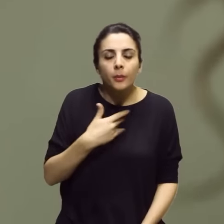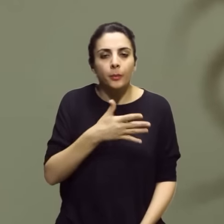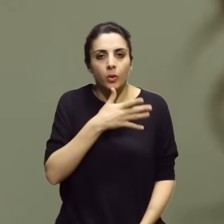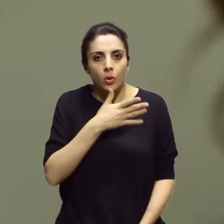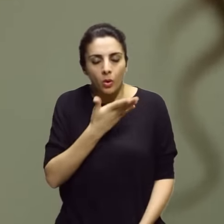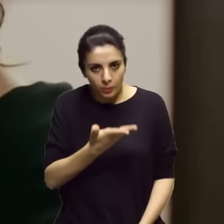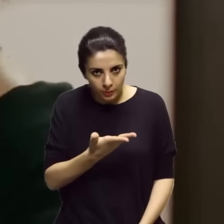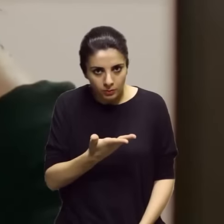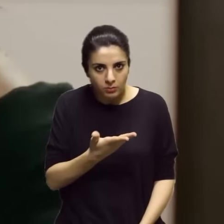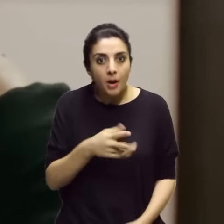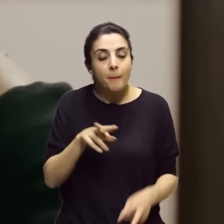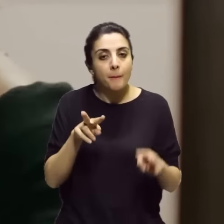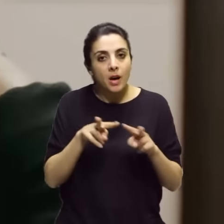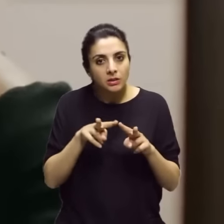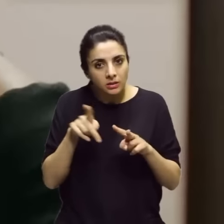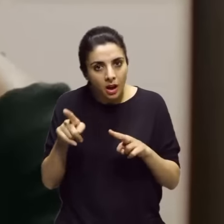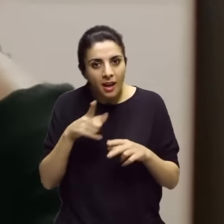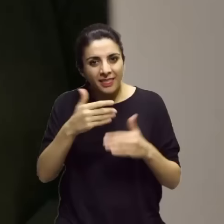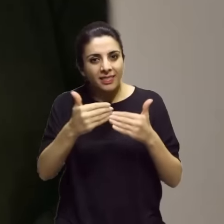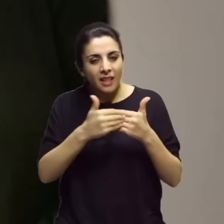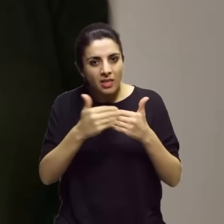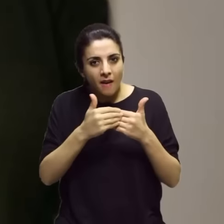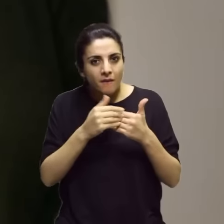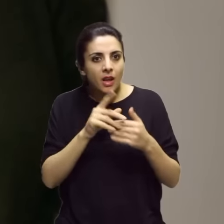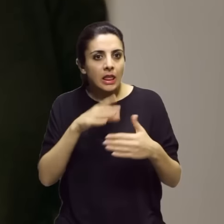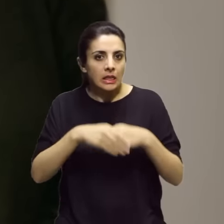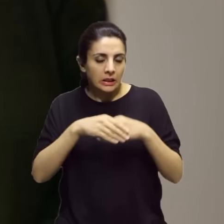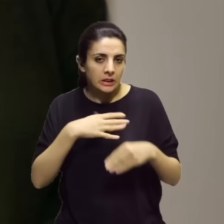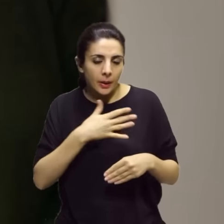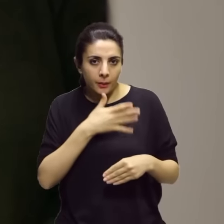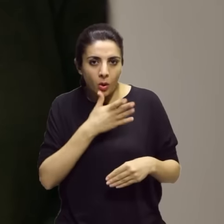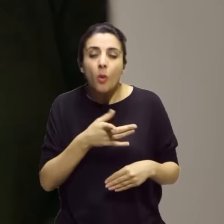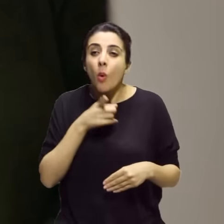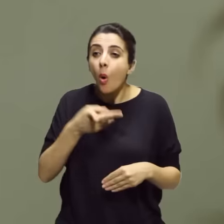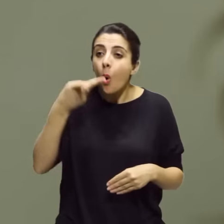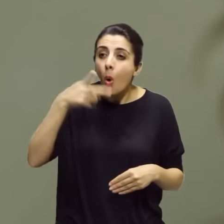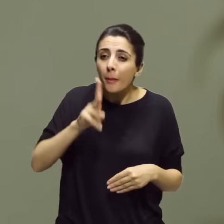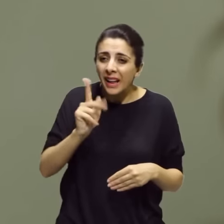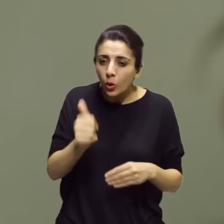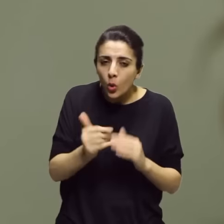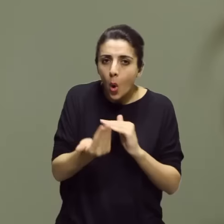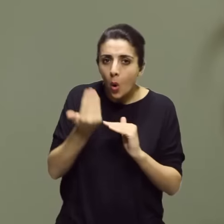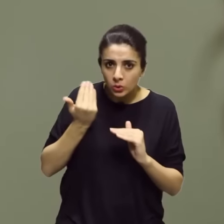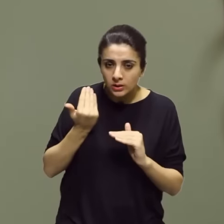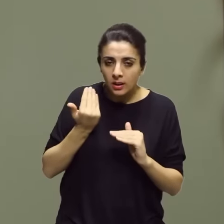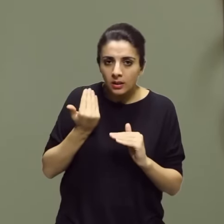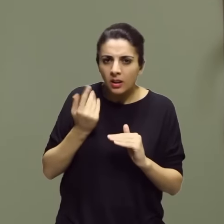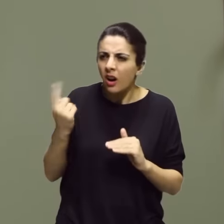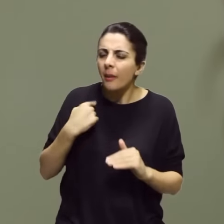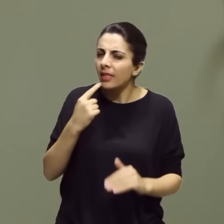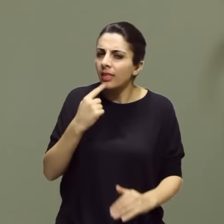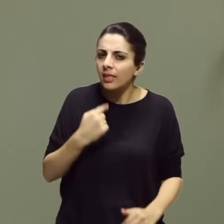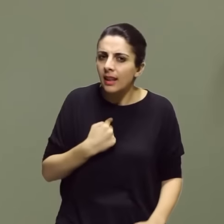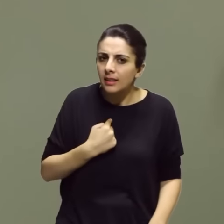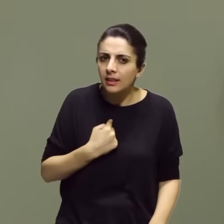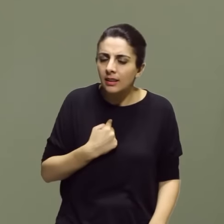Biliyorum. Hatta Mazhar'la terapide tanıştığınızı da biliyorum. İşte o ölmeden 2 gün önce bana demişti